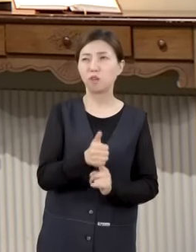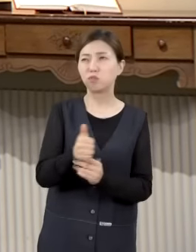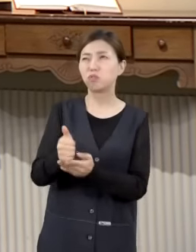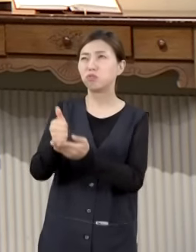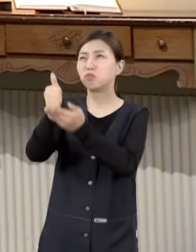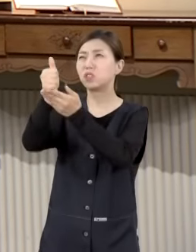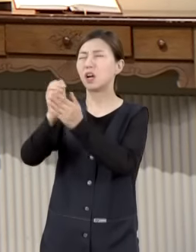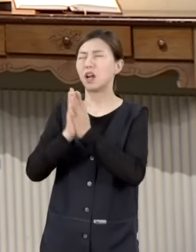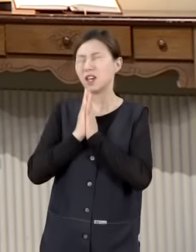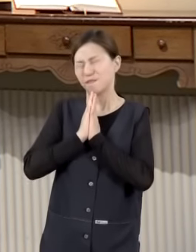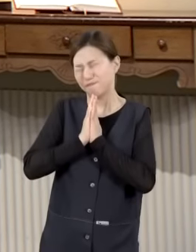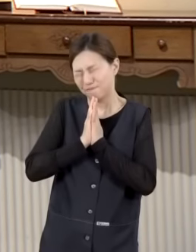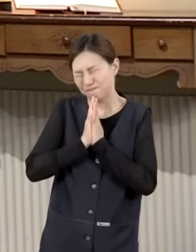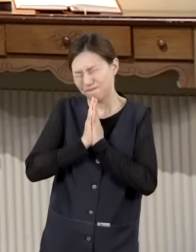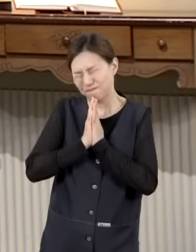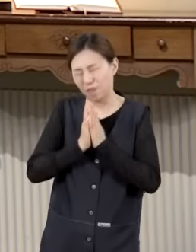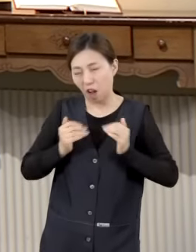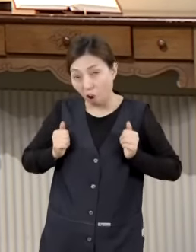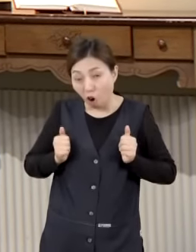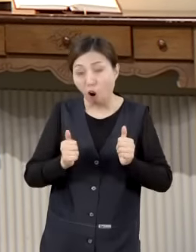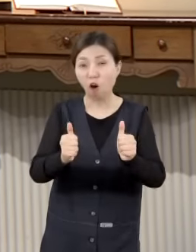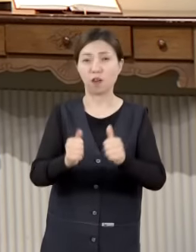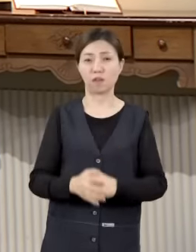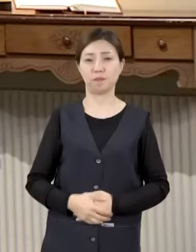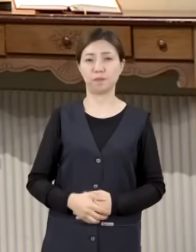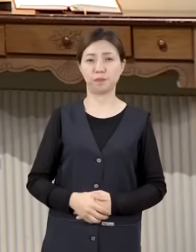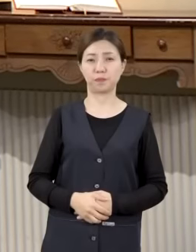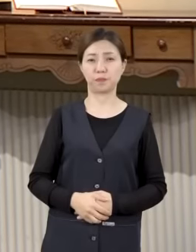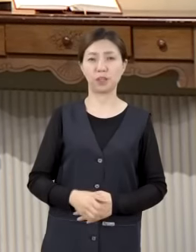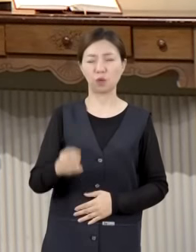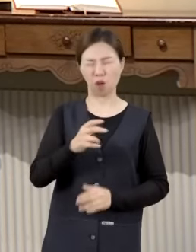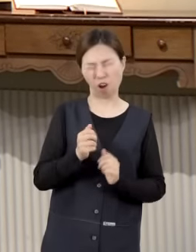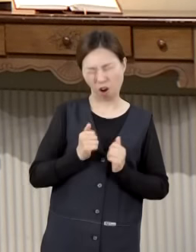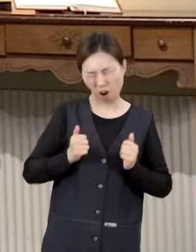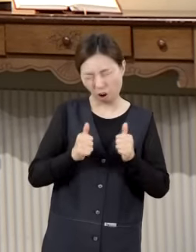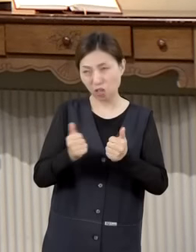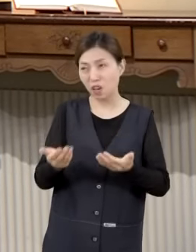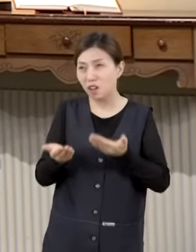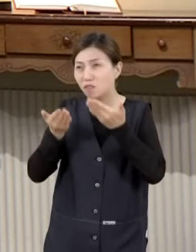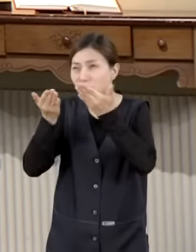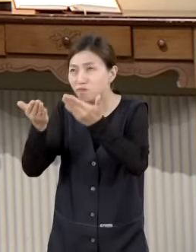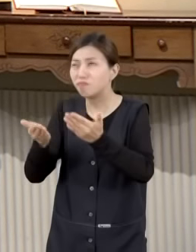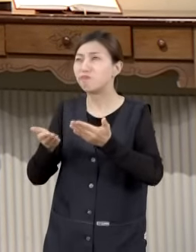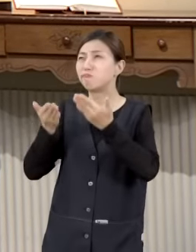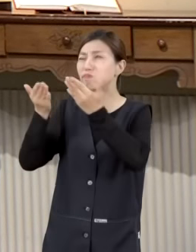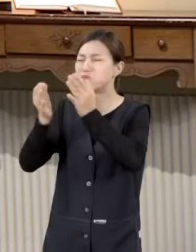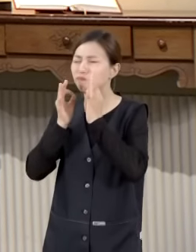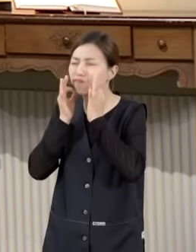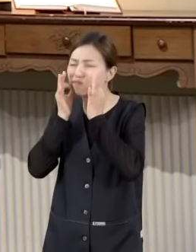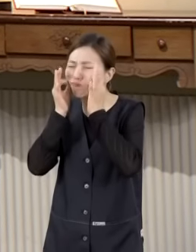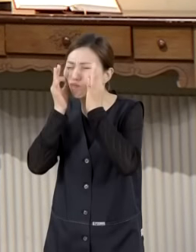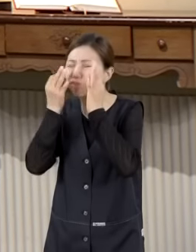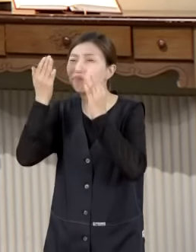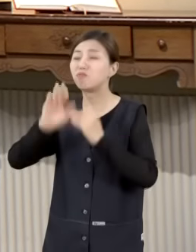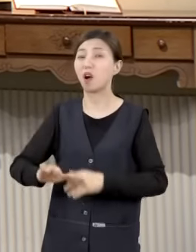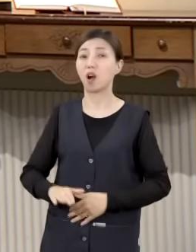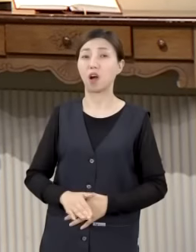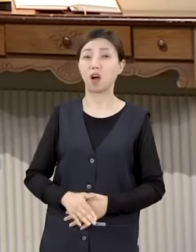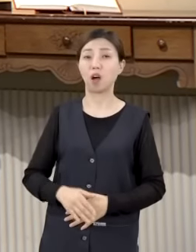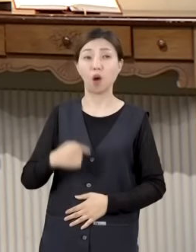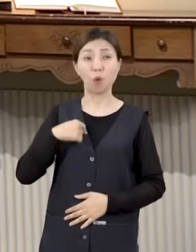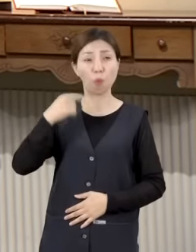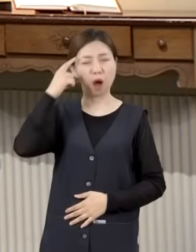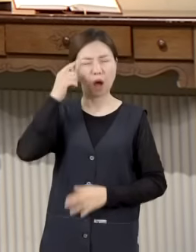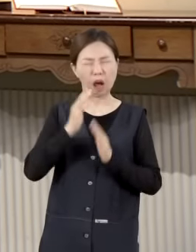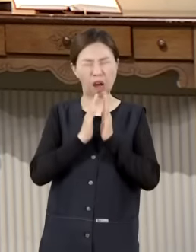간절하게 간절하게 부처님께 기도한 거 같고 나름대로 열심히 열심히 공양도 올리고 노력한